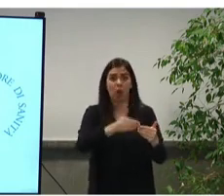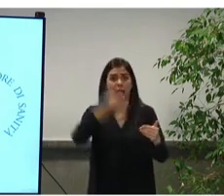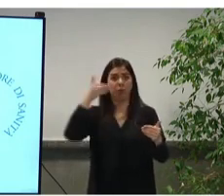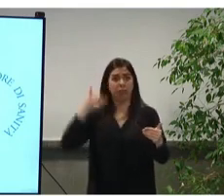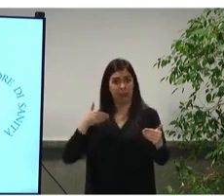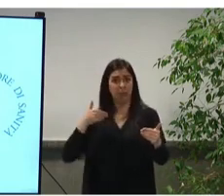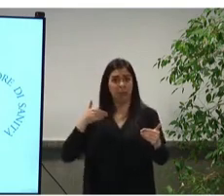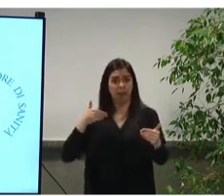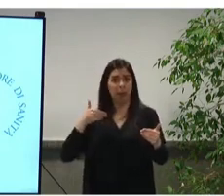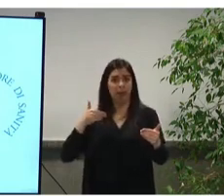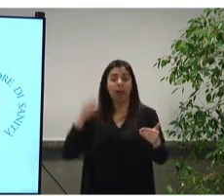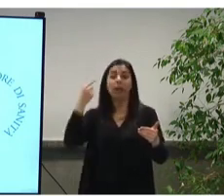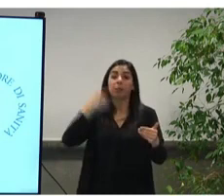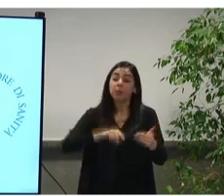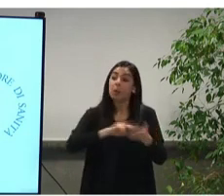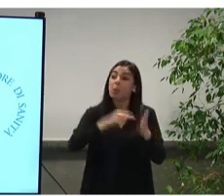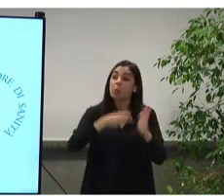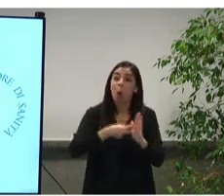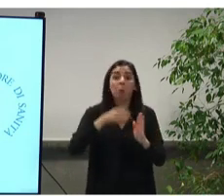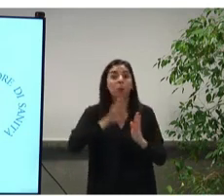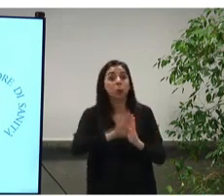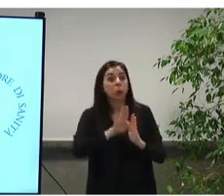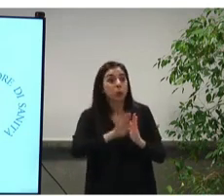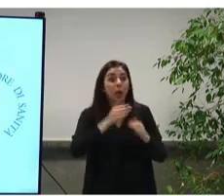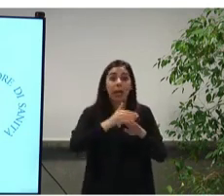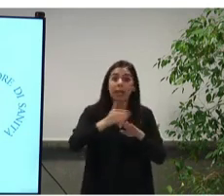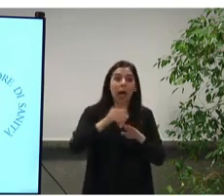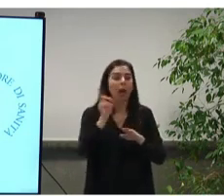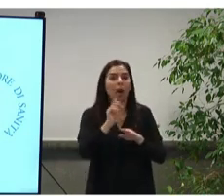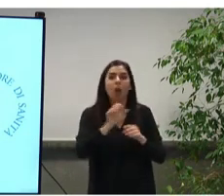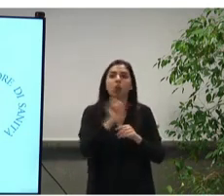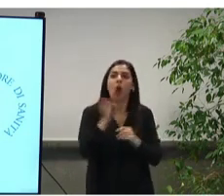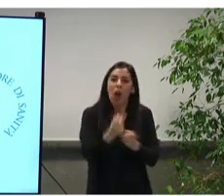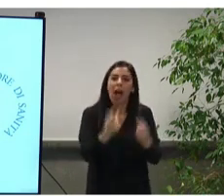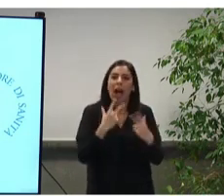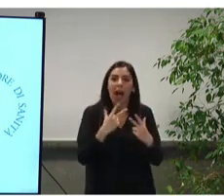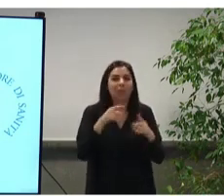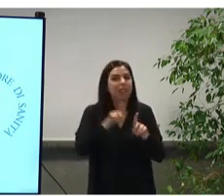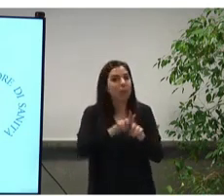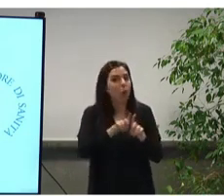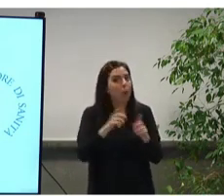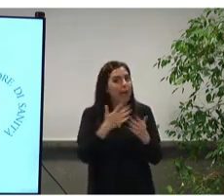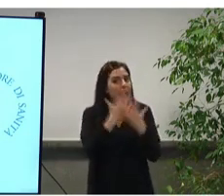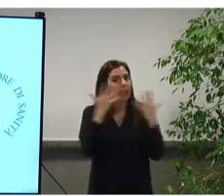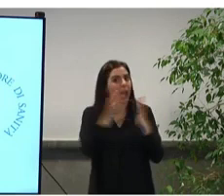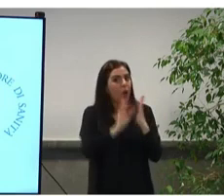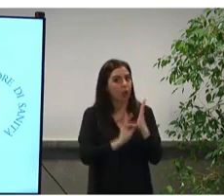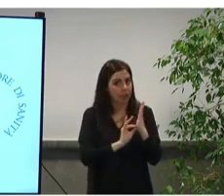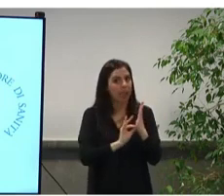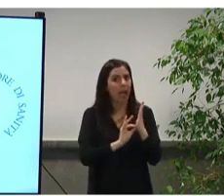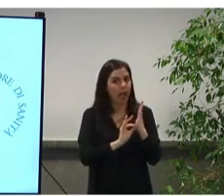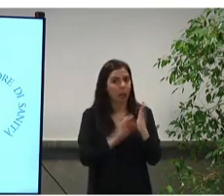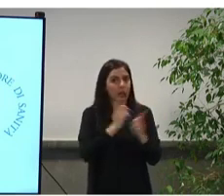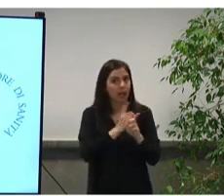sé questo ritardo sistematico, il fatto è che proprio fa tutta la differenza del mondo sapere se si è infettato 3 giorni fa o 23 giorni